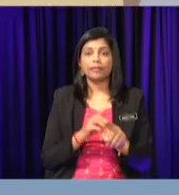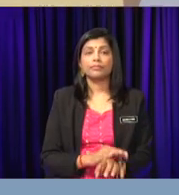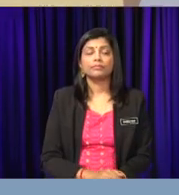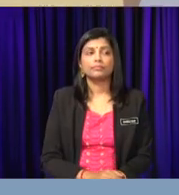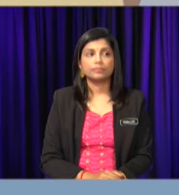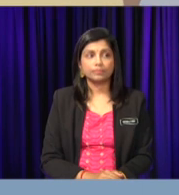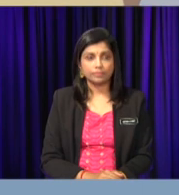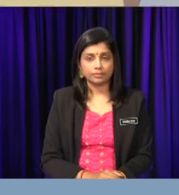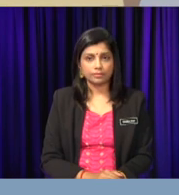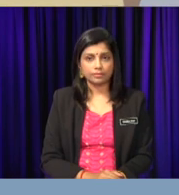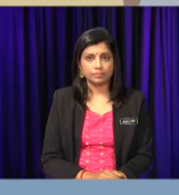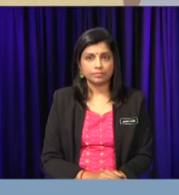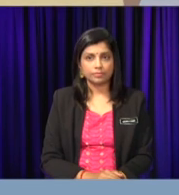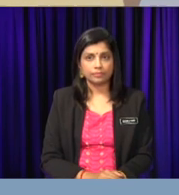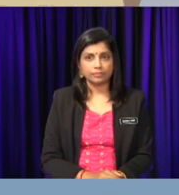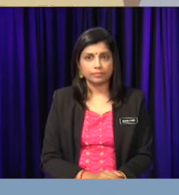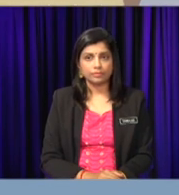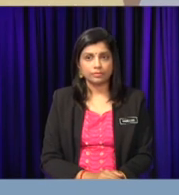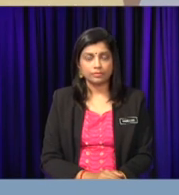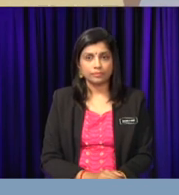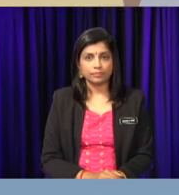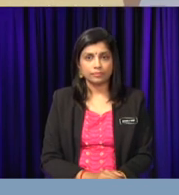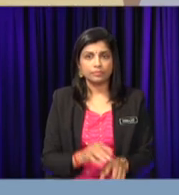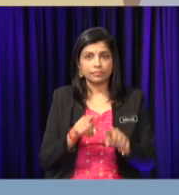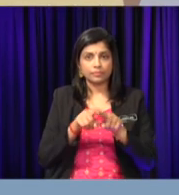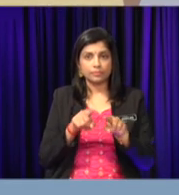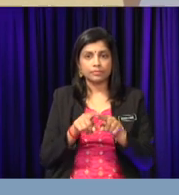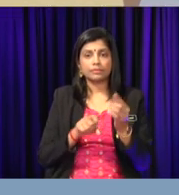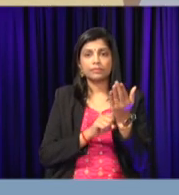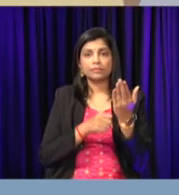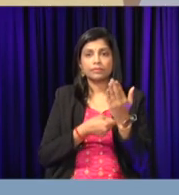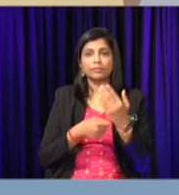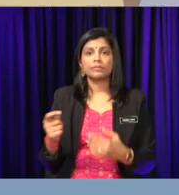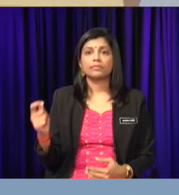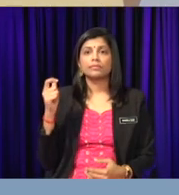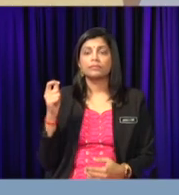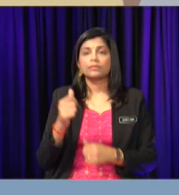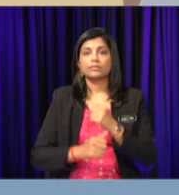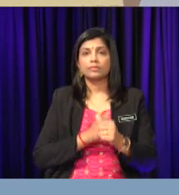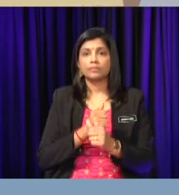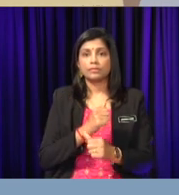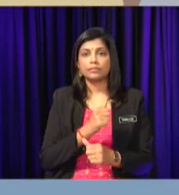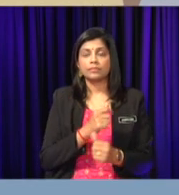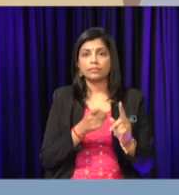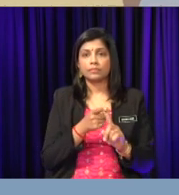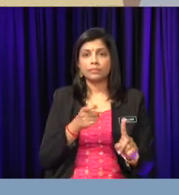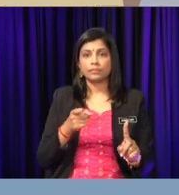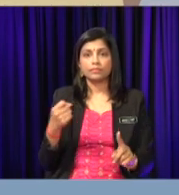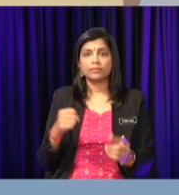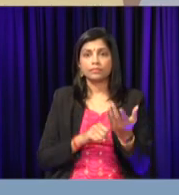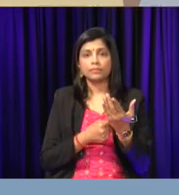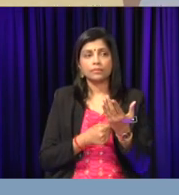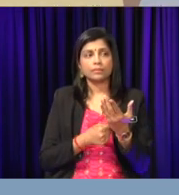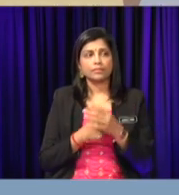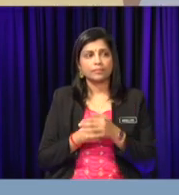perbedaan sumber tenaga daripada sumber alam ialah tenaga hydro dan tenaga soda Oke kita tengok